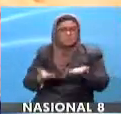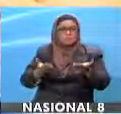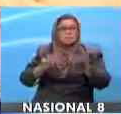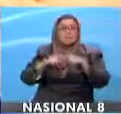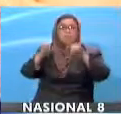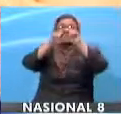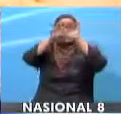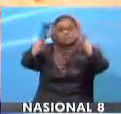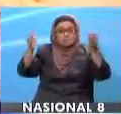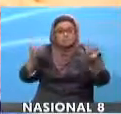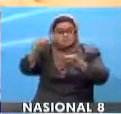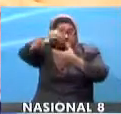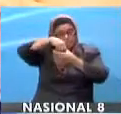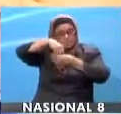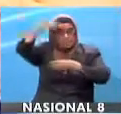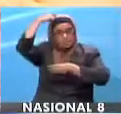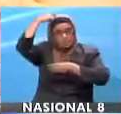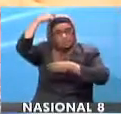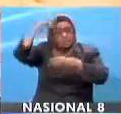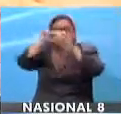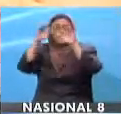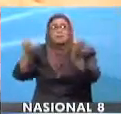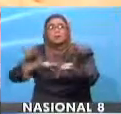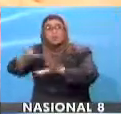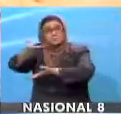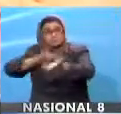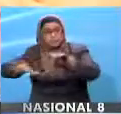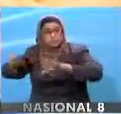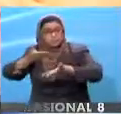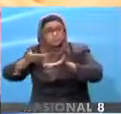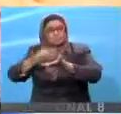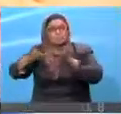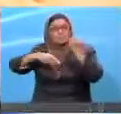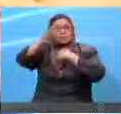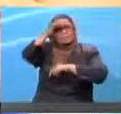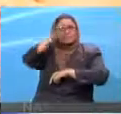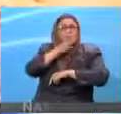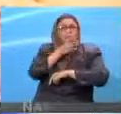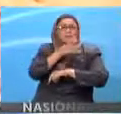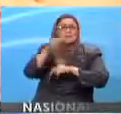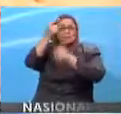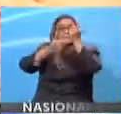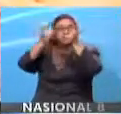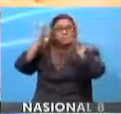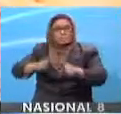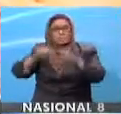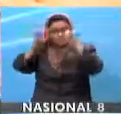dunia di dalam minda dan juga dunia interaktif. Jadi ibu bapa dan pengunjung